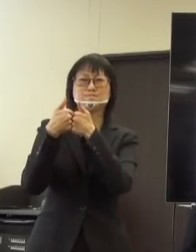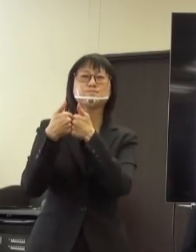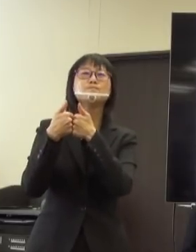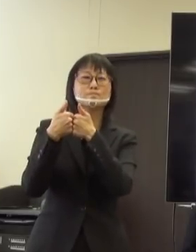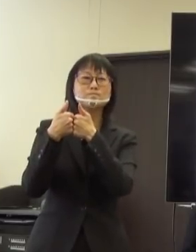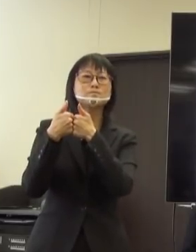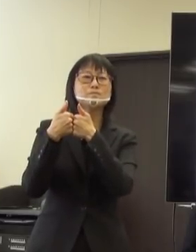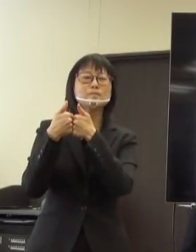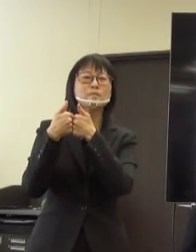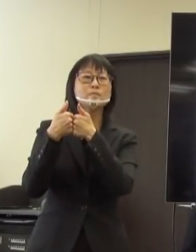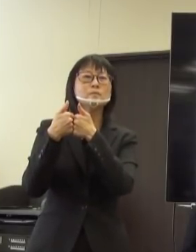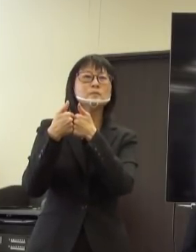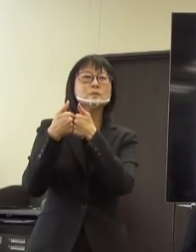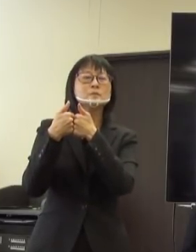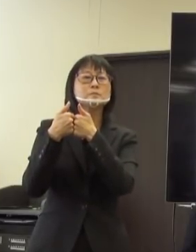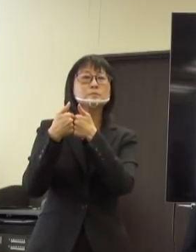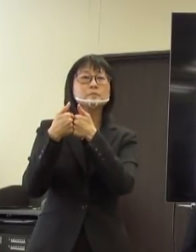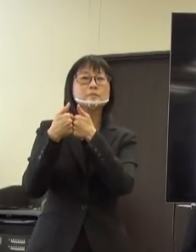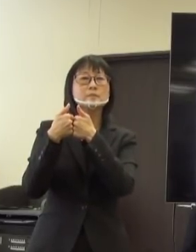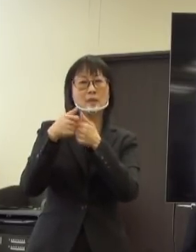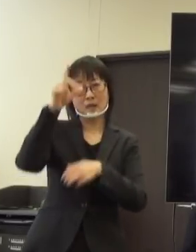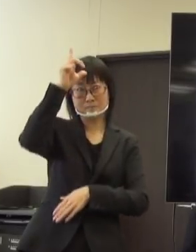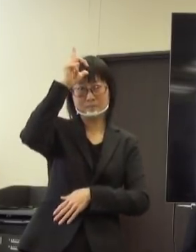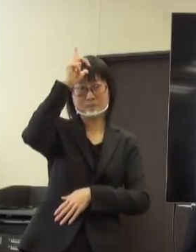ですけれども、この黄色いところが、